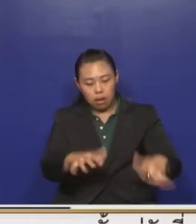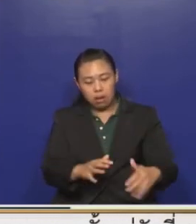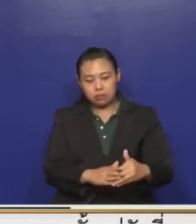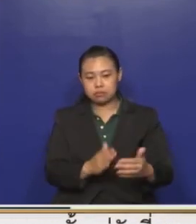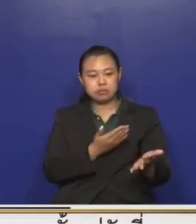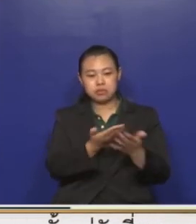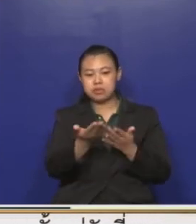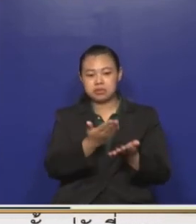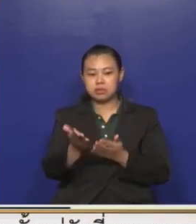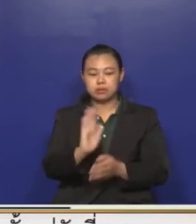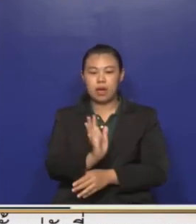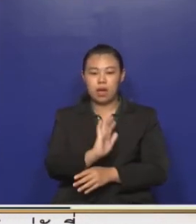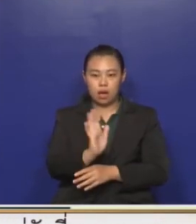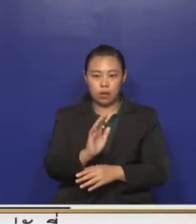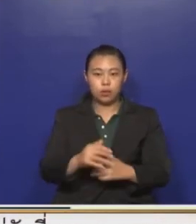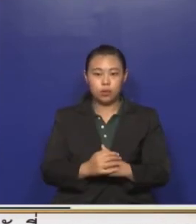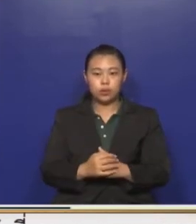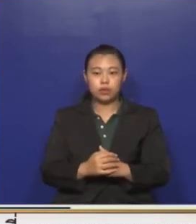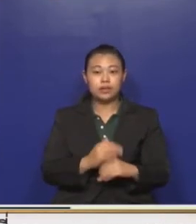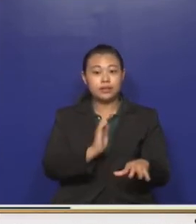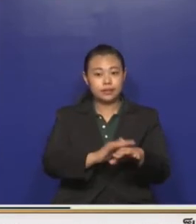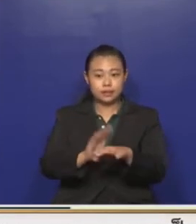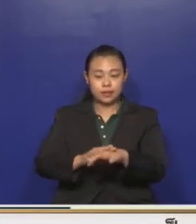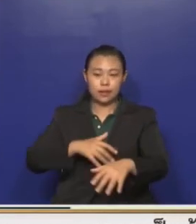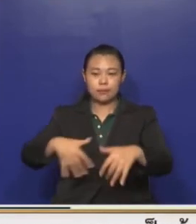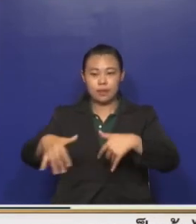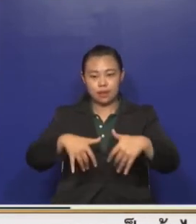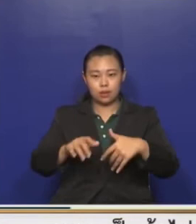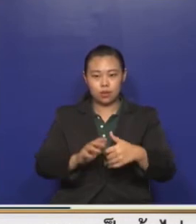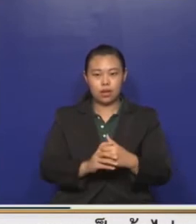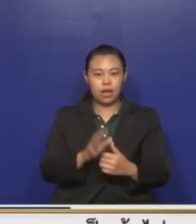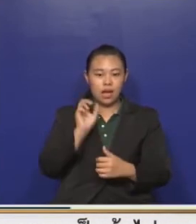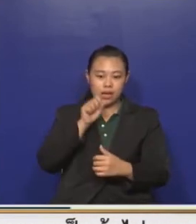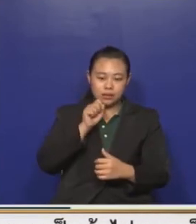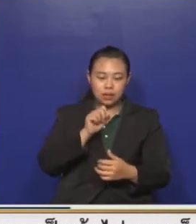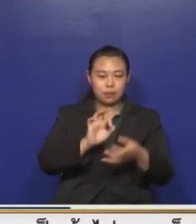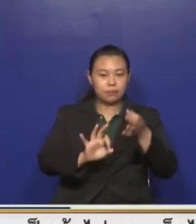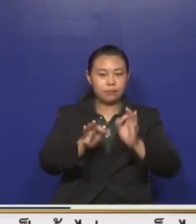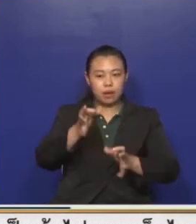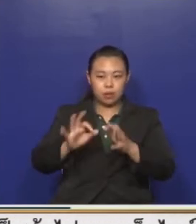มีมาตรการทจะจุงใจ ไม่ให้พี่น้องเกothingารกอนนั้เผื่อเพ